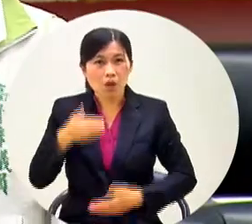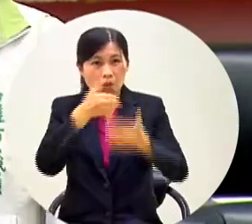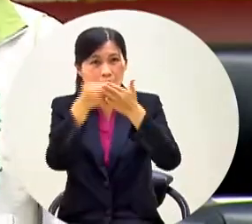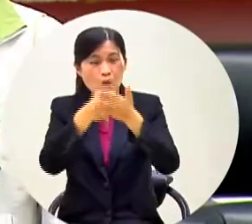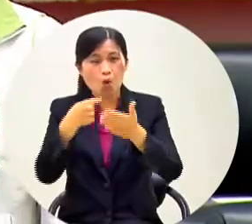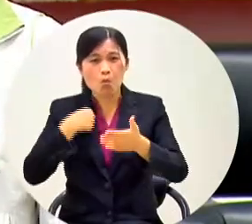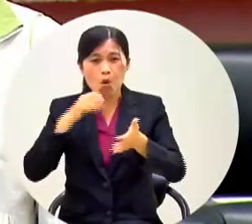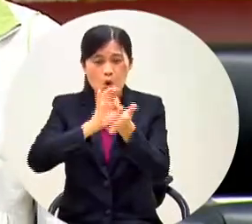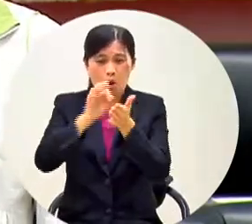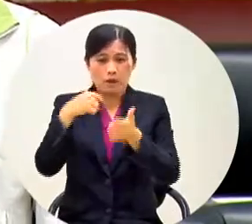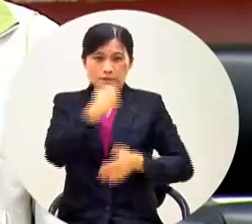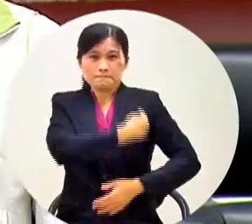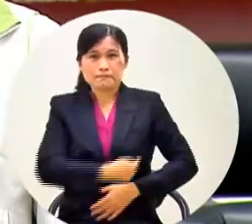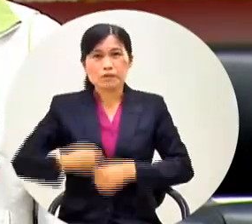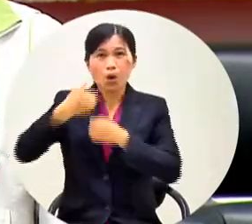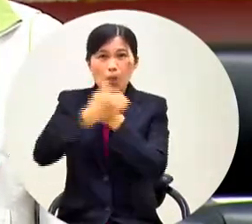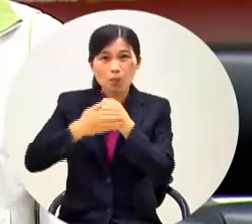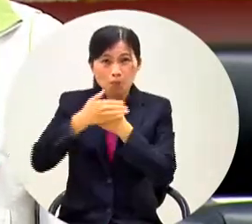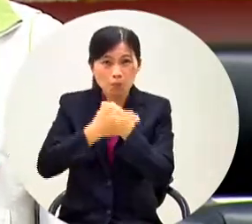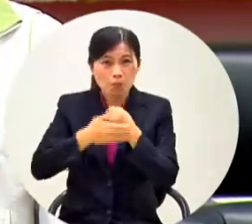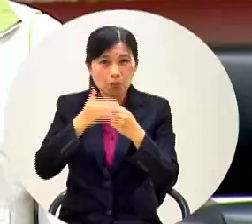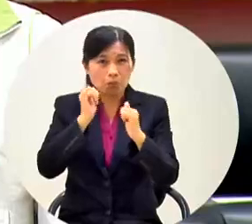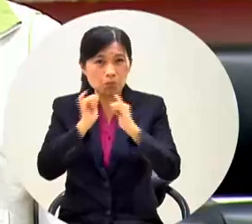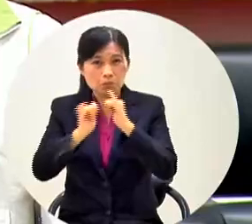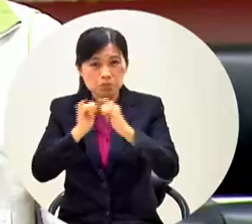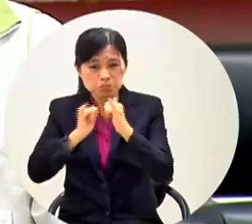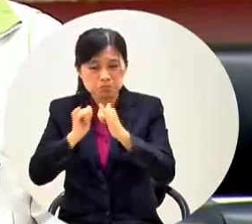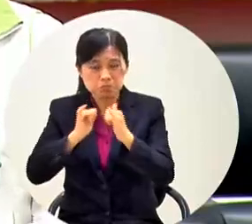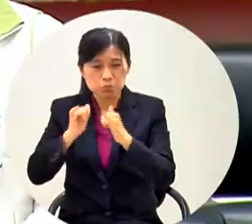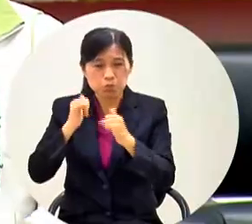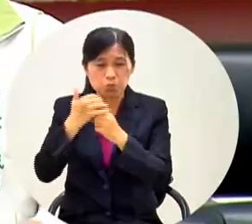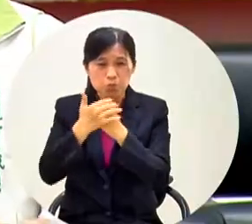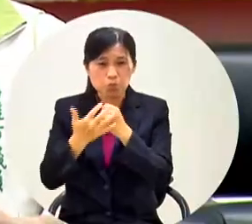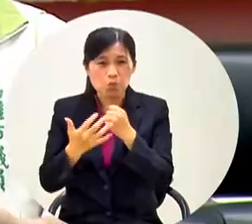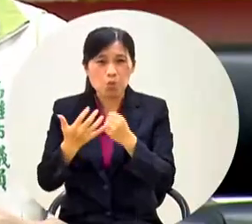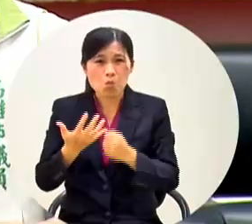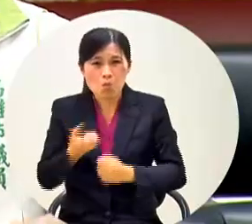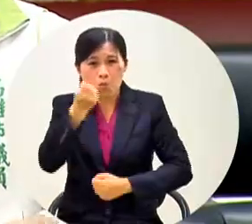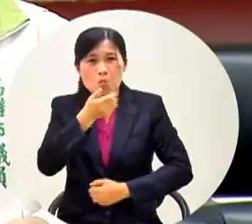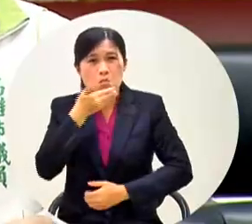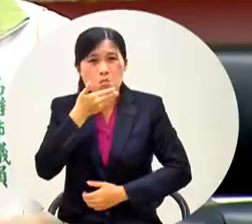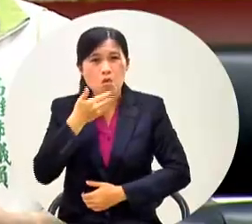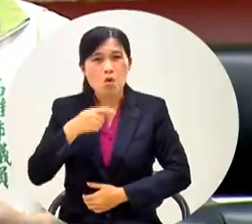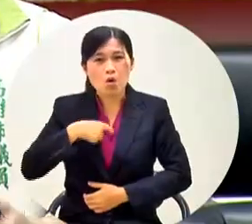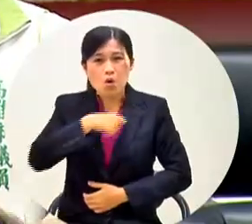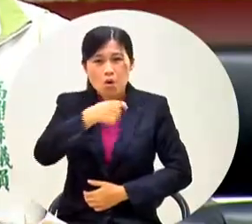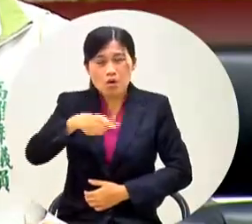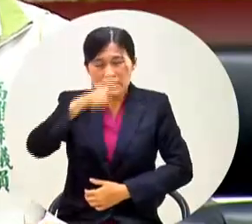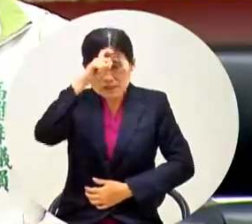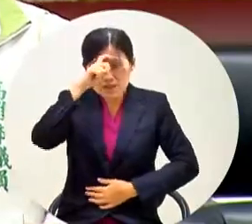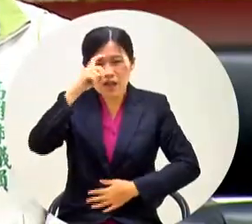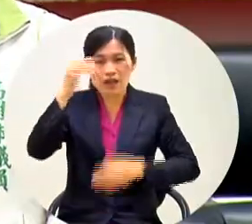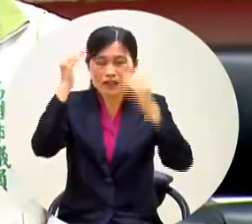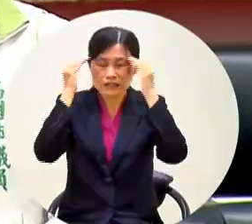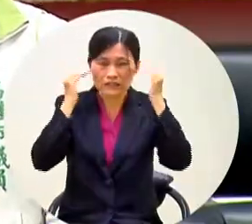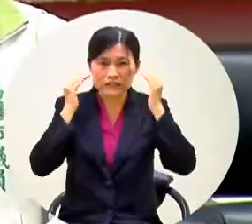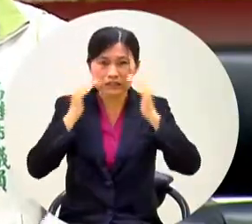雄市民的权益。我们希望韩国瑜市长来面对议会，面对他第一本编